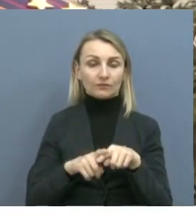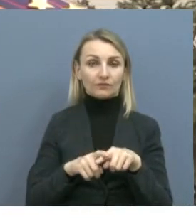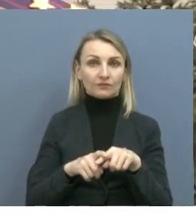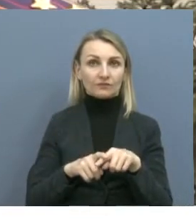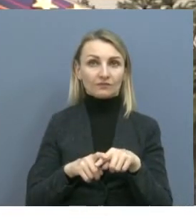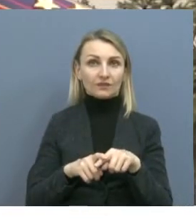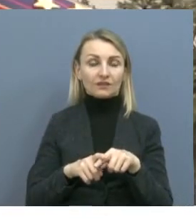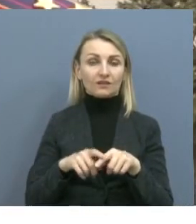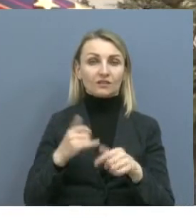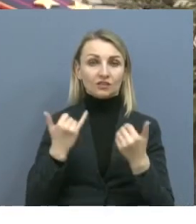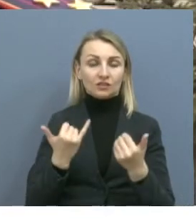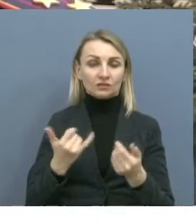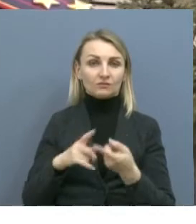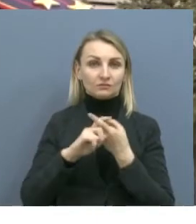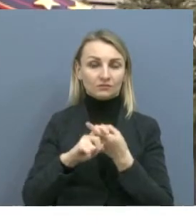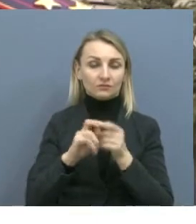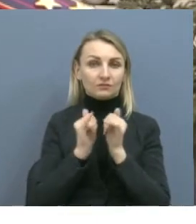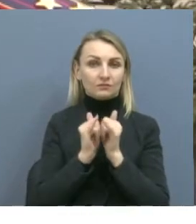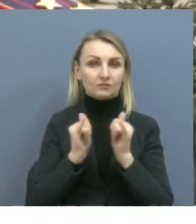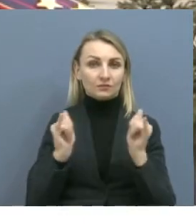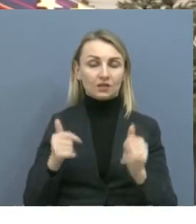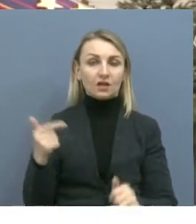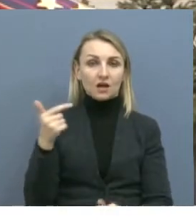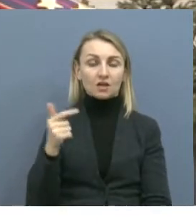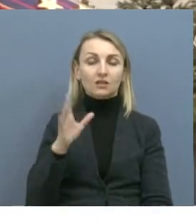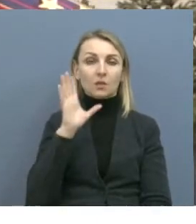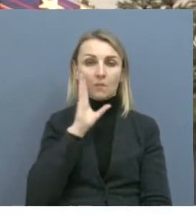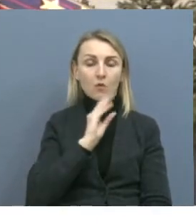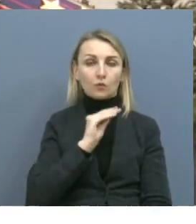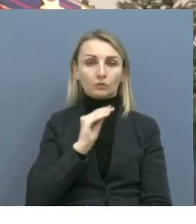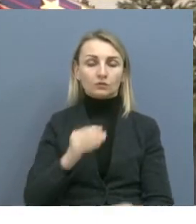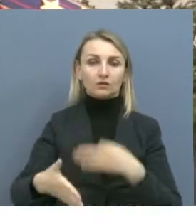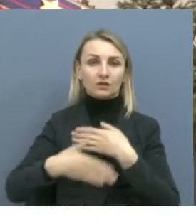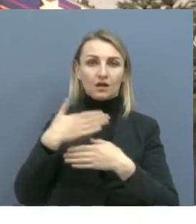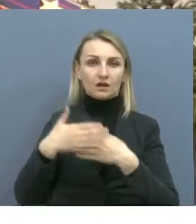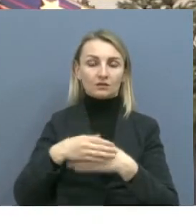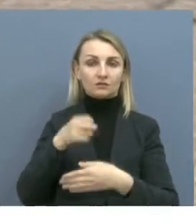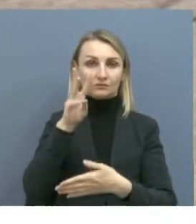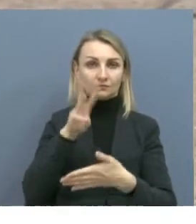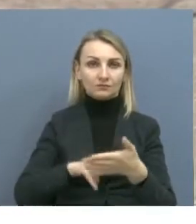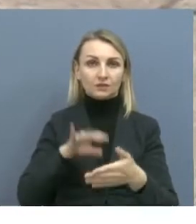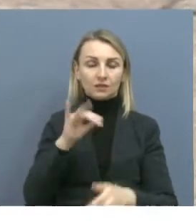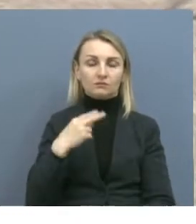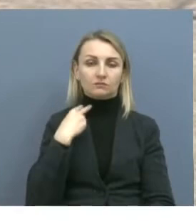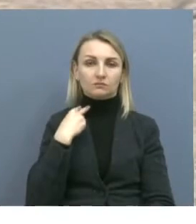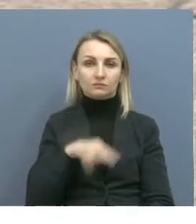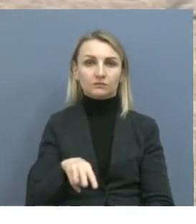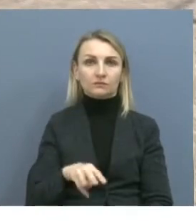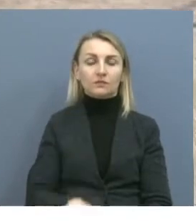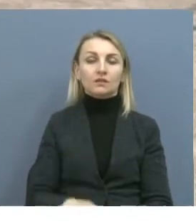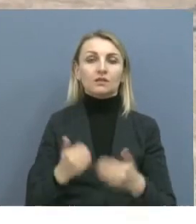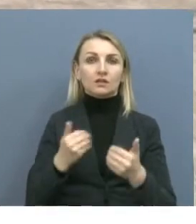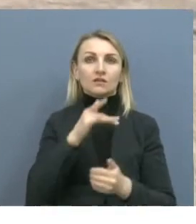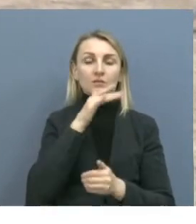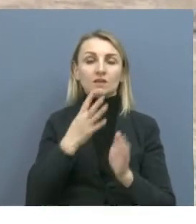установленного чрезвычайного положения. Граждане могут быть привлечены к административной и уголовной ответственности. В настоящее время 9